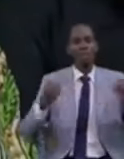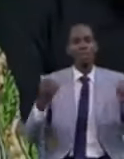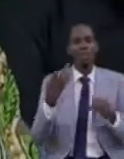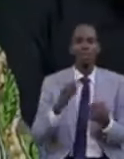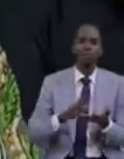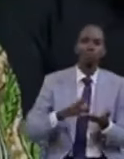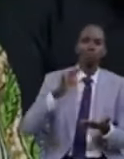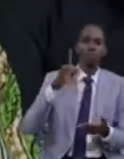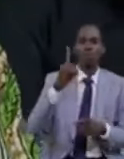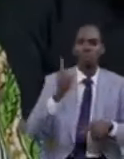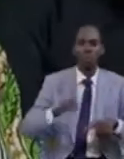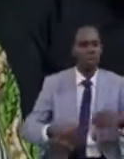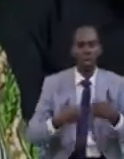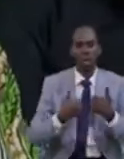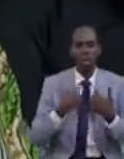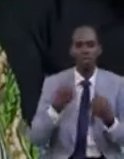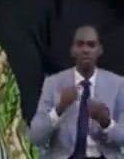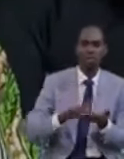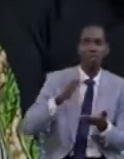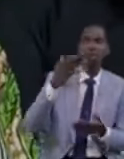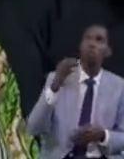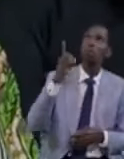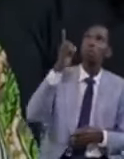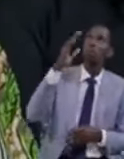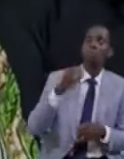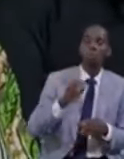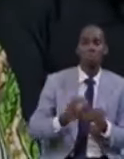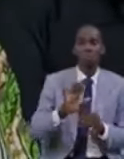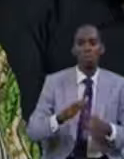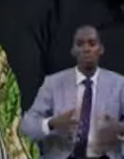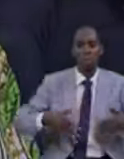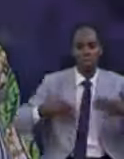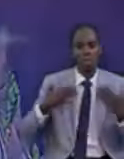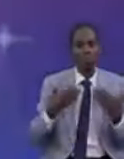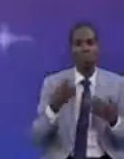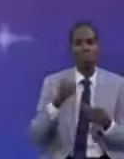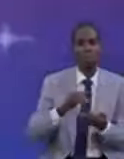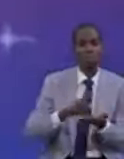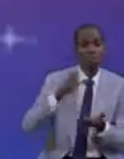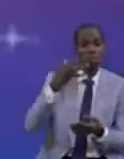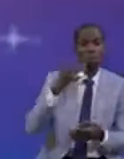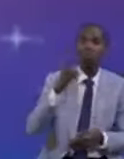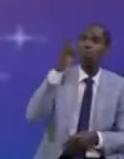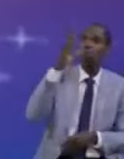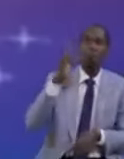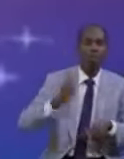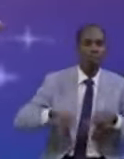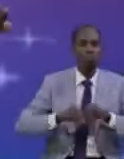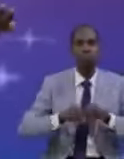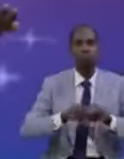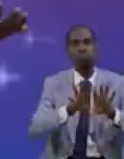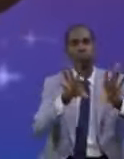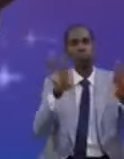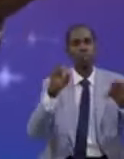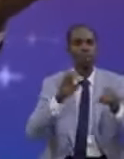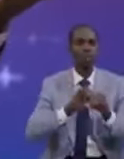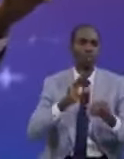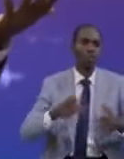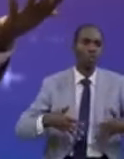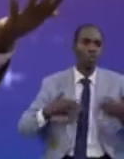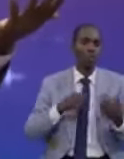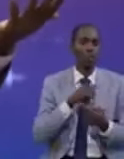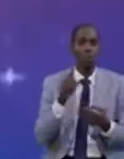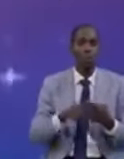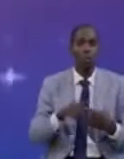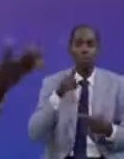dénir de la gloire tu peux pas avoir la gloire de Dieu la gloire de peut pas se manifester dans ta vie quand tu es privé